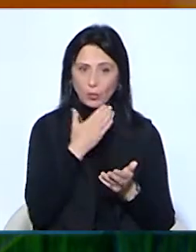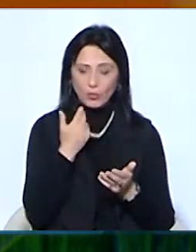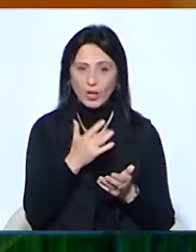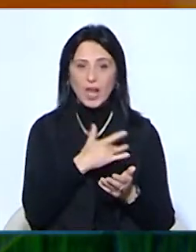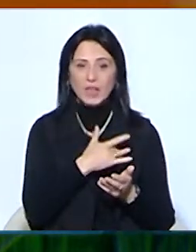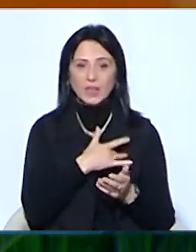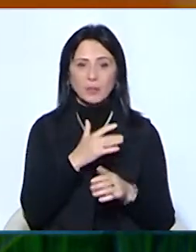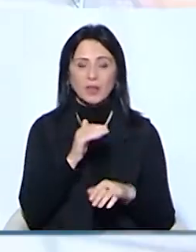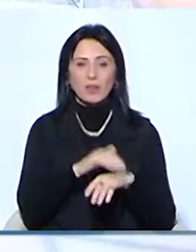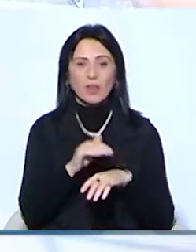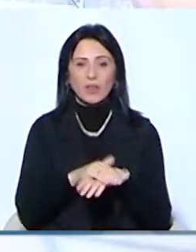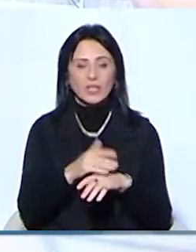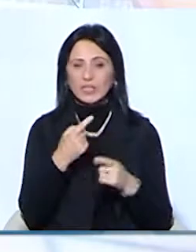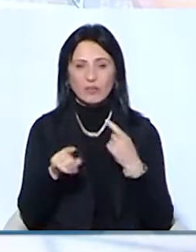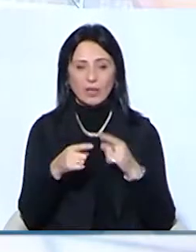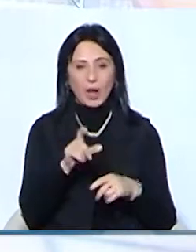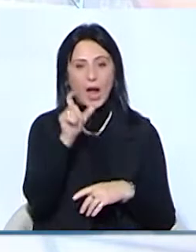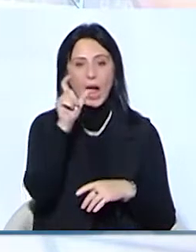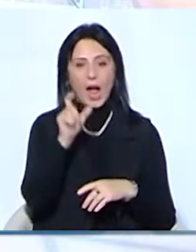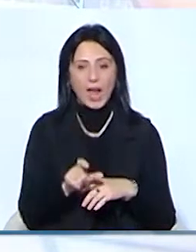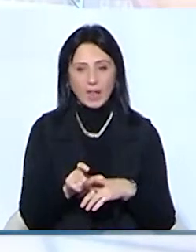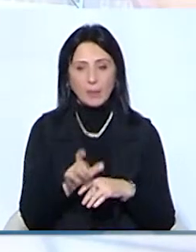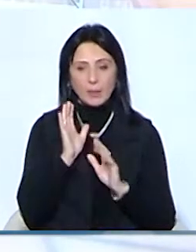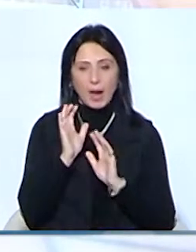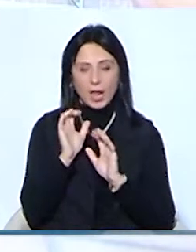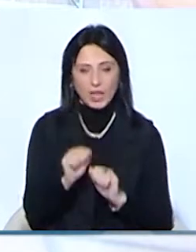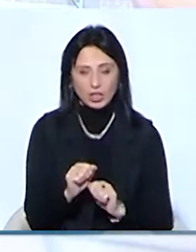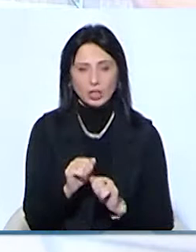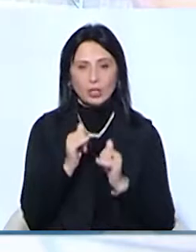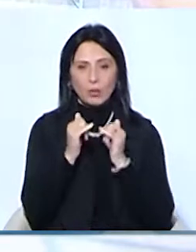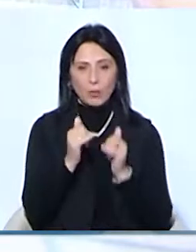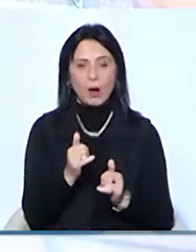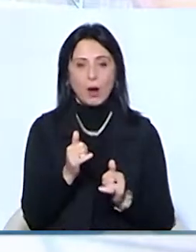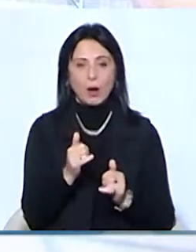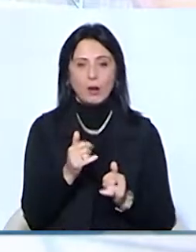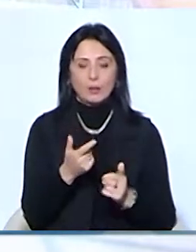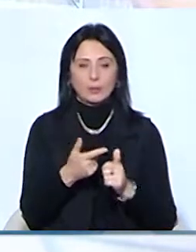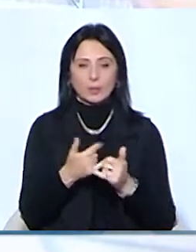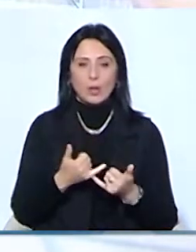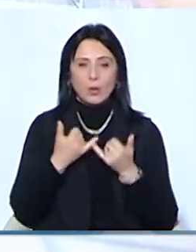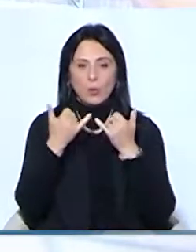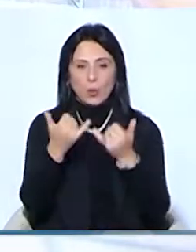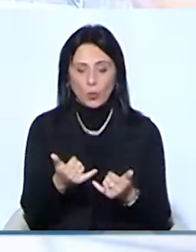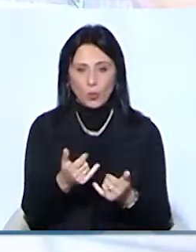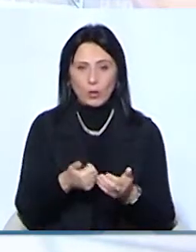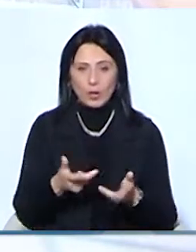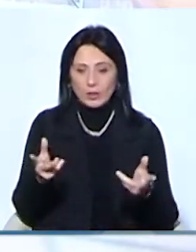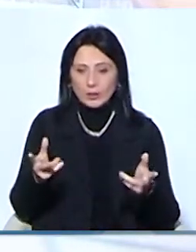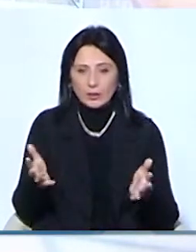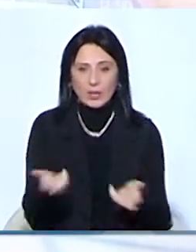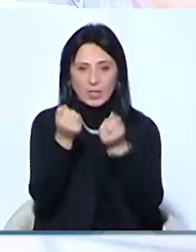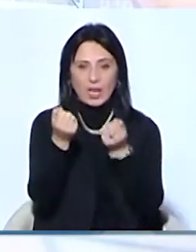ტიპის არგუმენტი შეიძლება იყოს, გარდა ადამიანური მხარდაჭერისა და იმ ჰუმანური აქციისა, რასაც